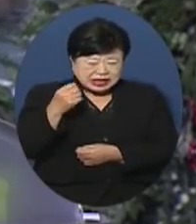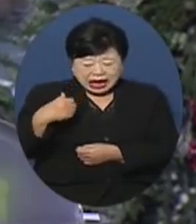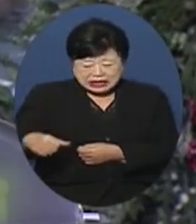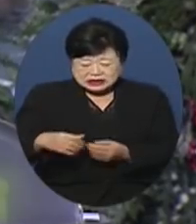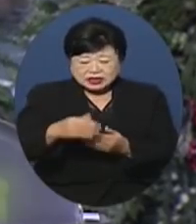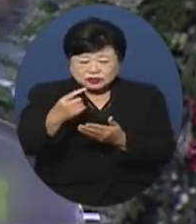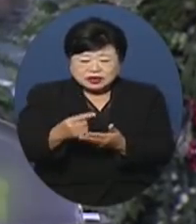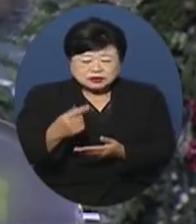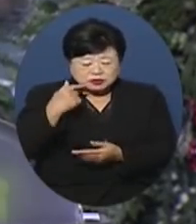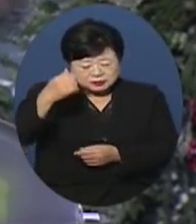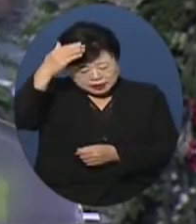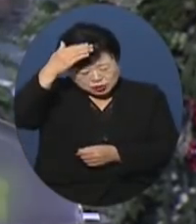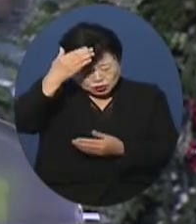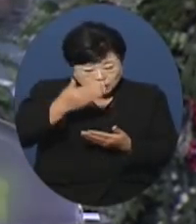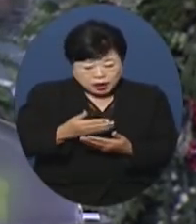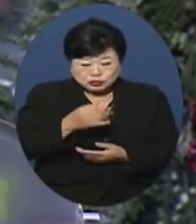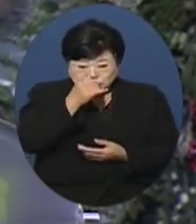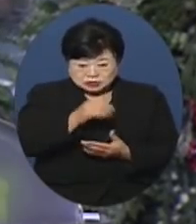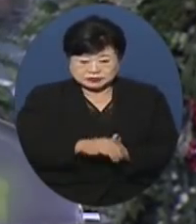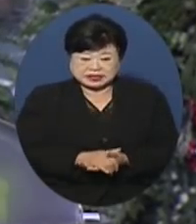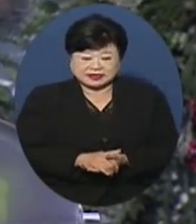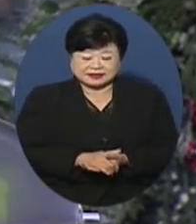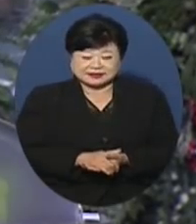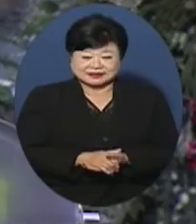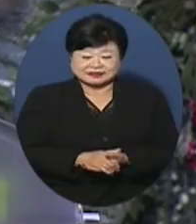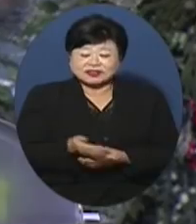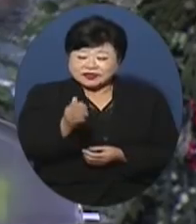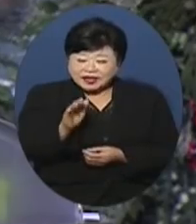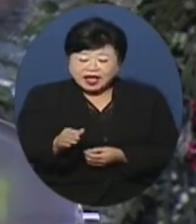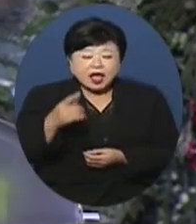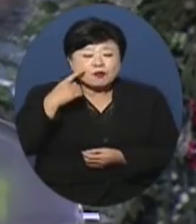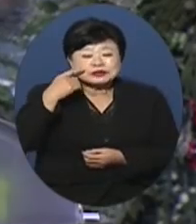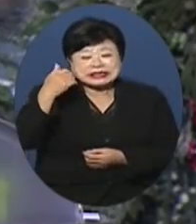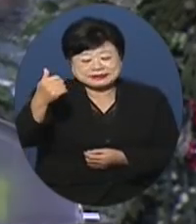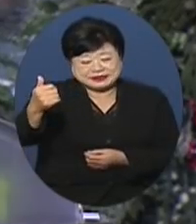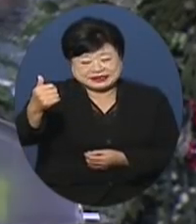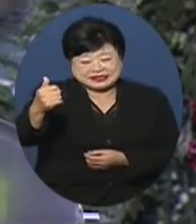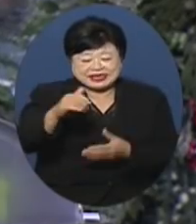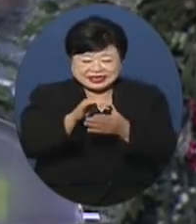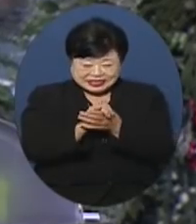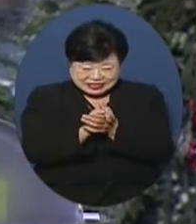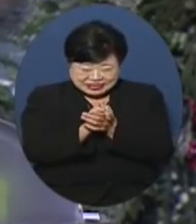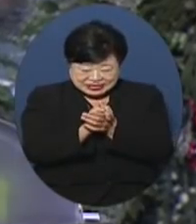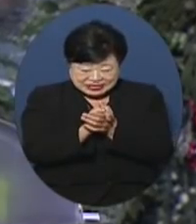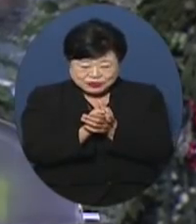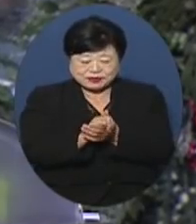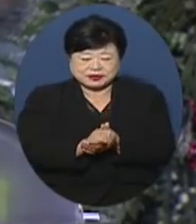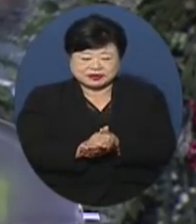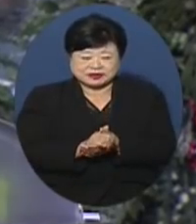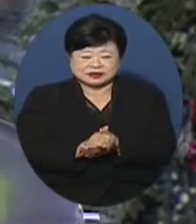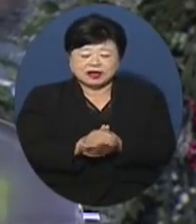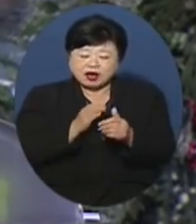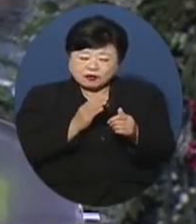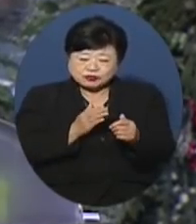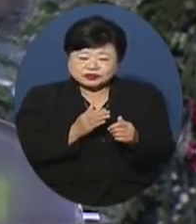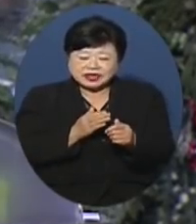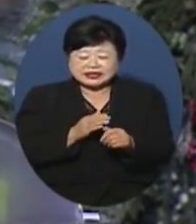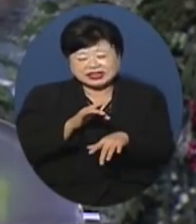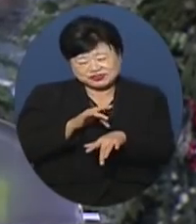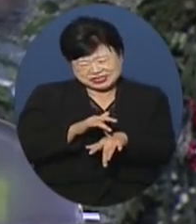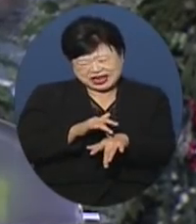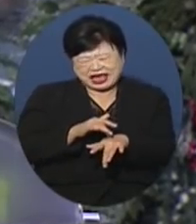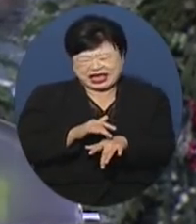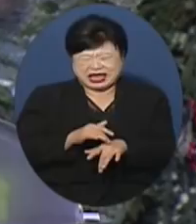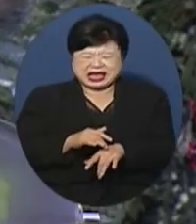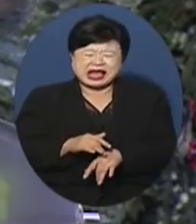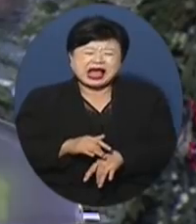목사님께 기도를 받고 있었습니다. 그런데 목사님이 기도하시기를 부탁한다 귀신아